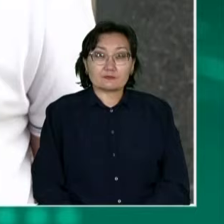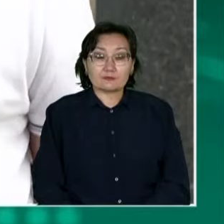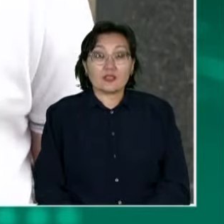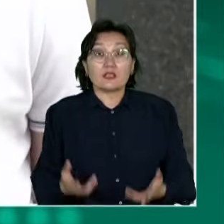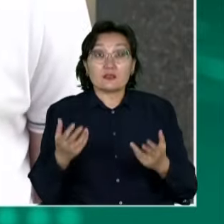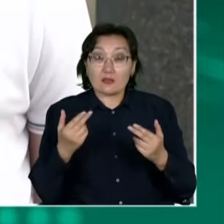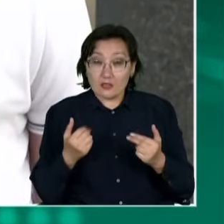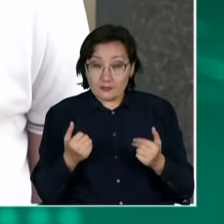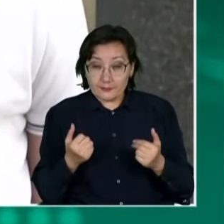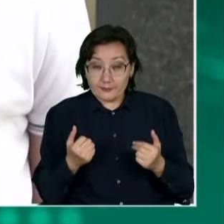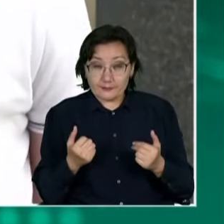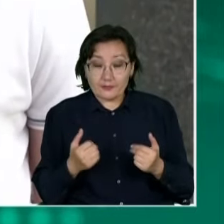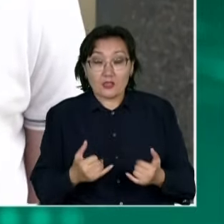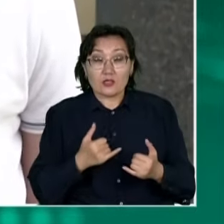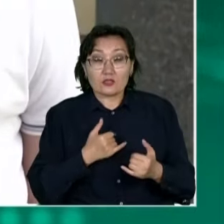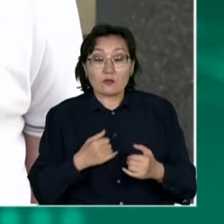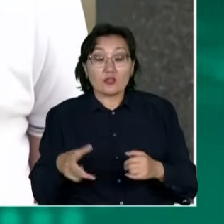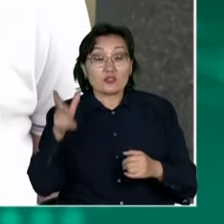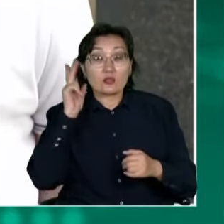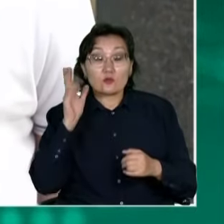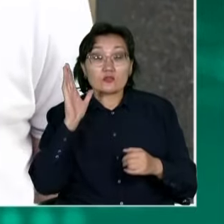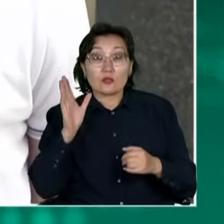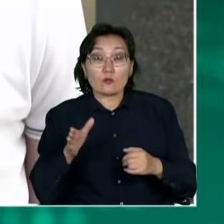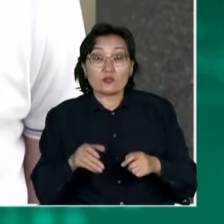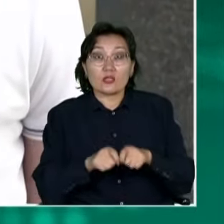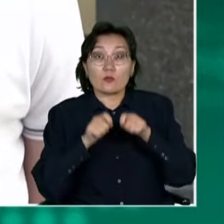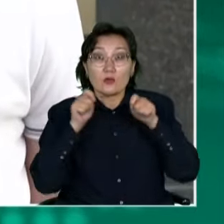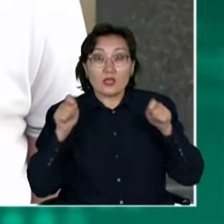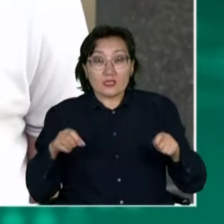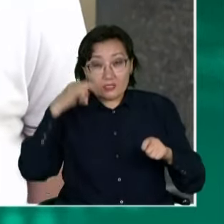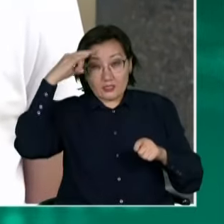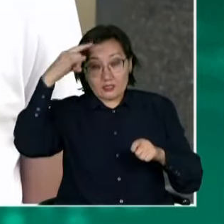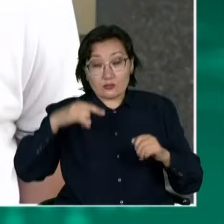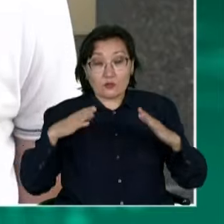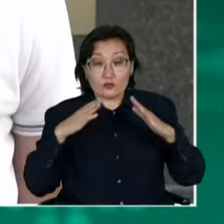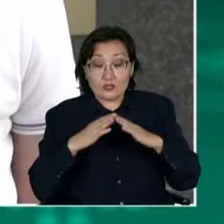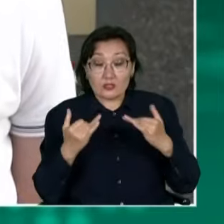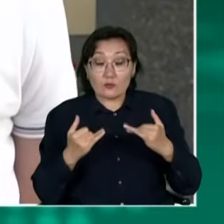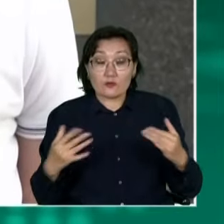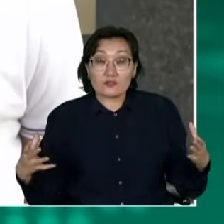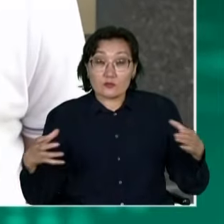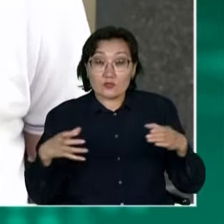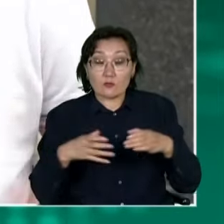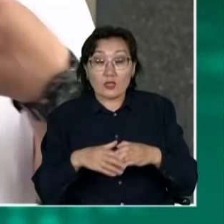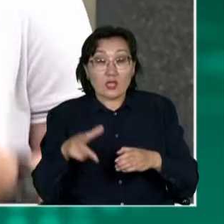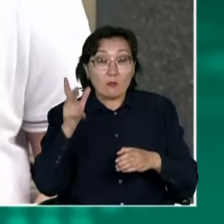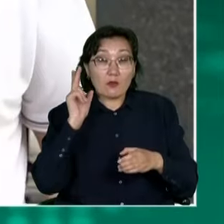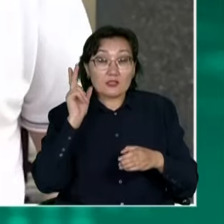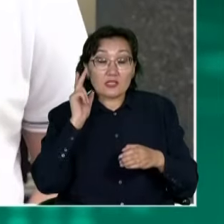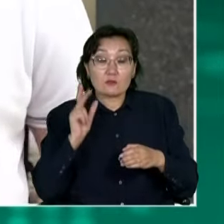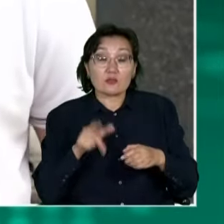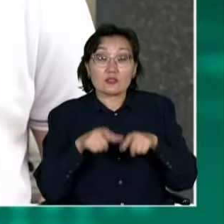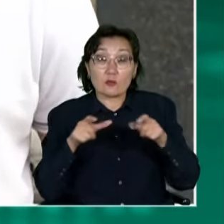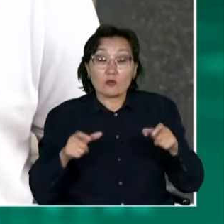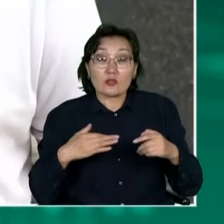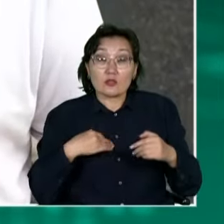Да, в нашем посольстве будет развернут казахский дом. Мы туда сейчас совместно с посольскими ребятами, они